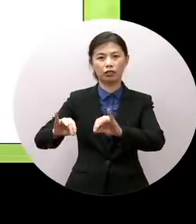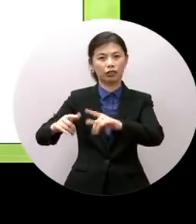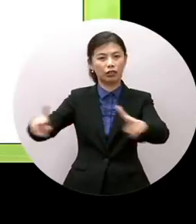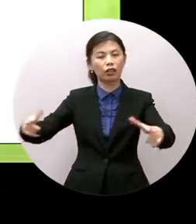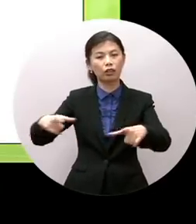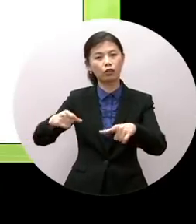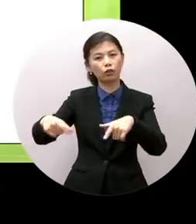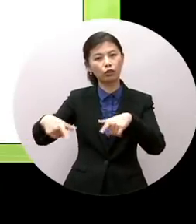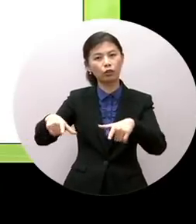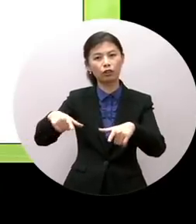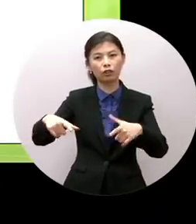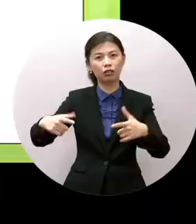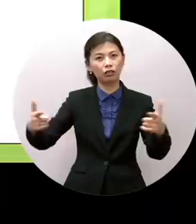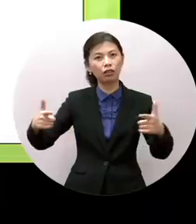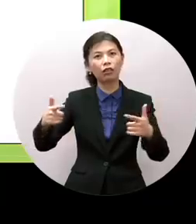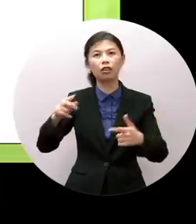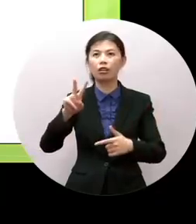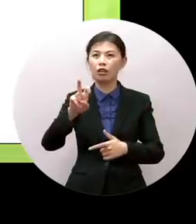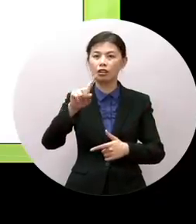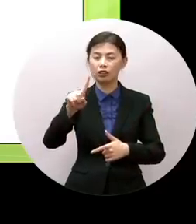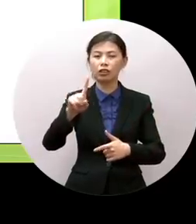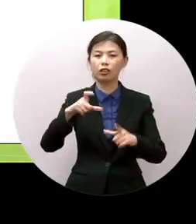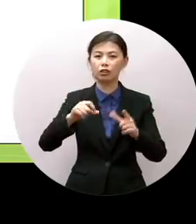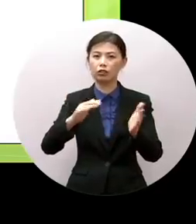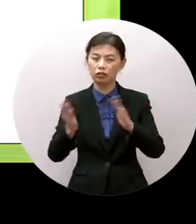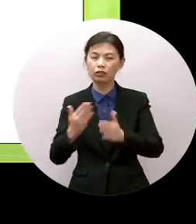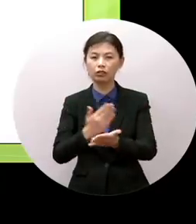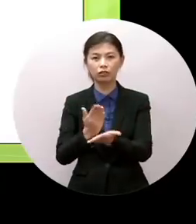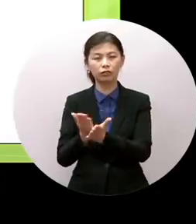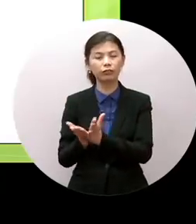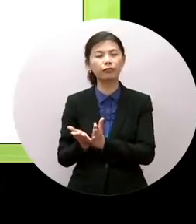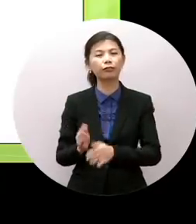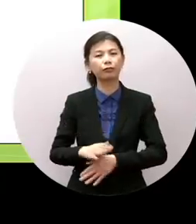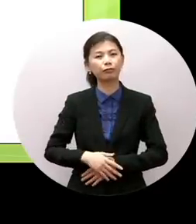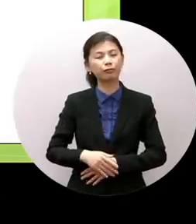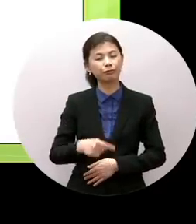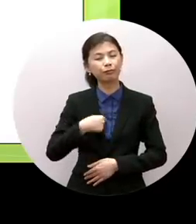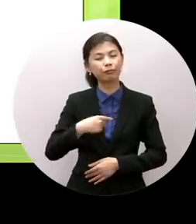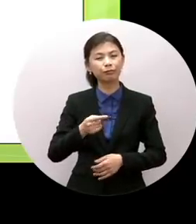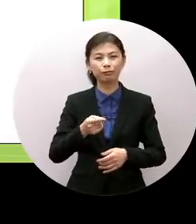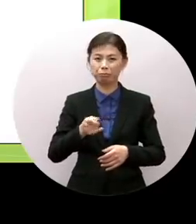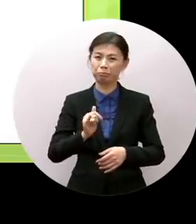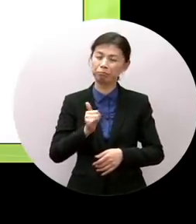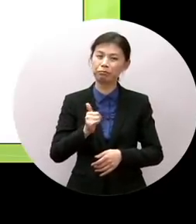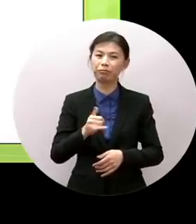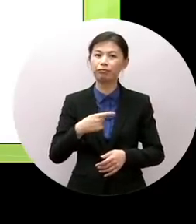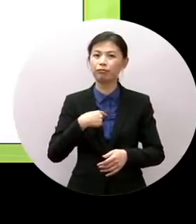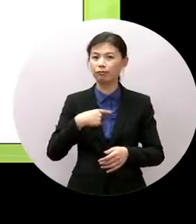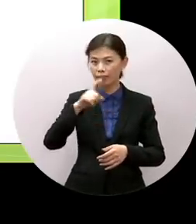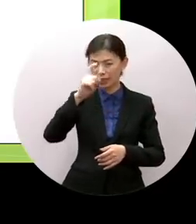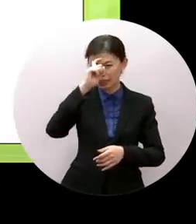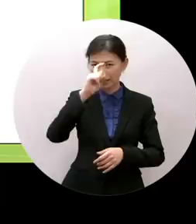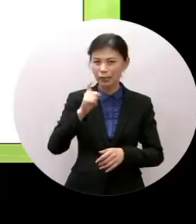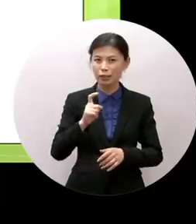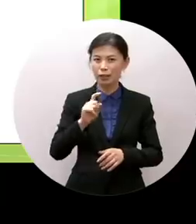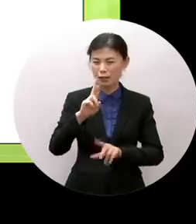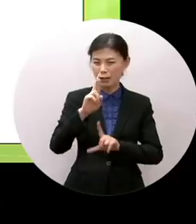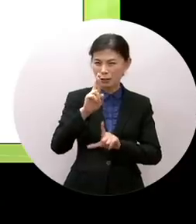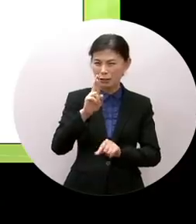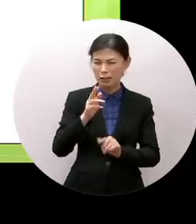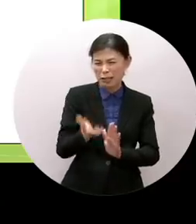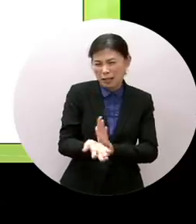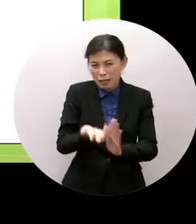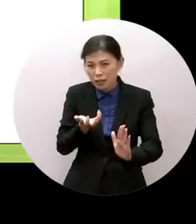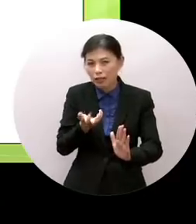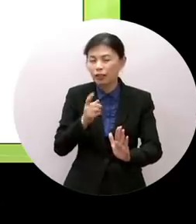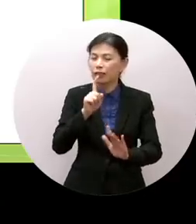园，所以伫这個部分嘛，要请讲部长，是毋是搁安怎搁加速？伫咱的10月、11月，有法同讲，